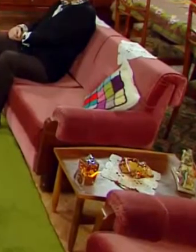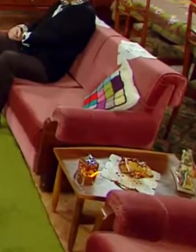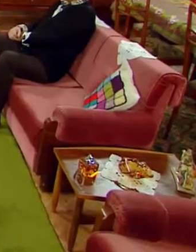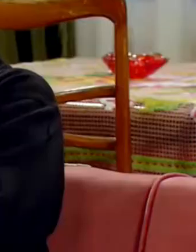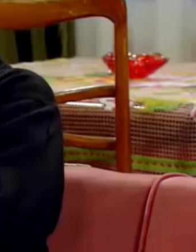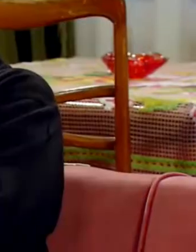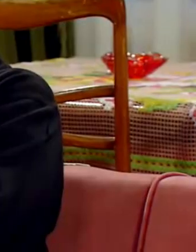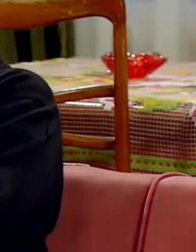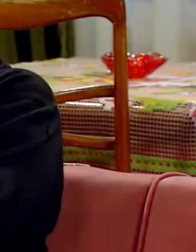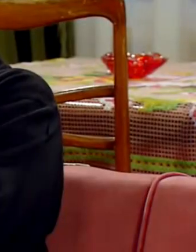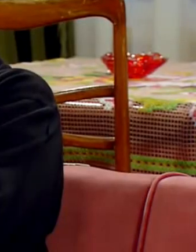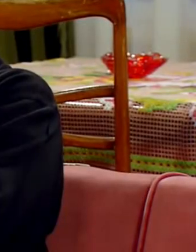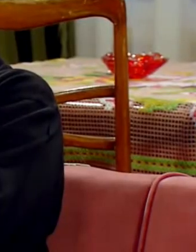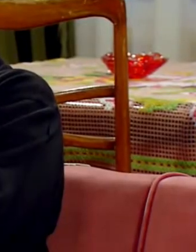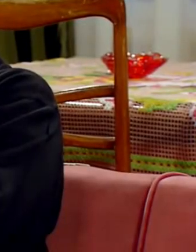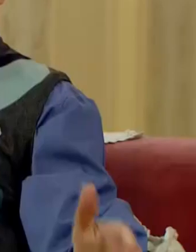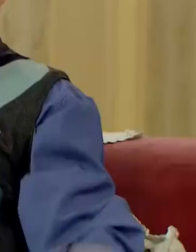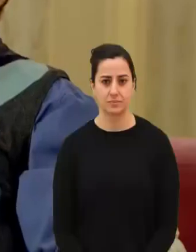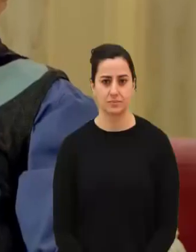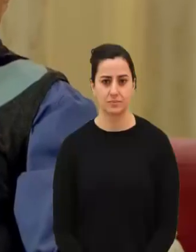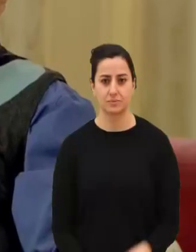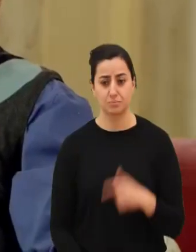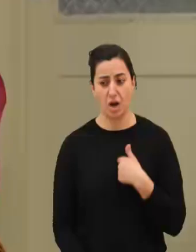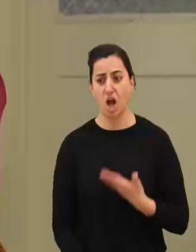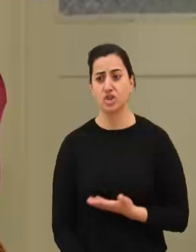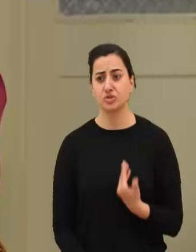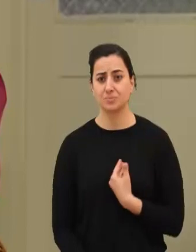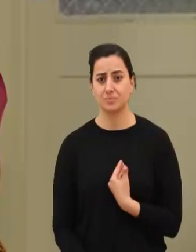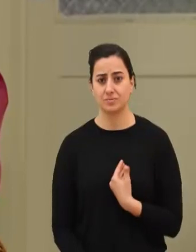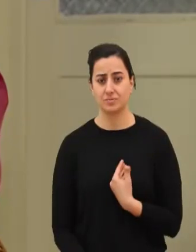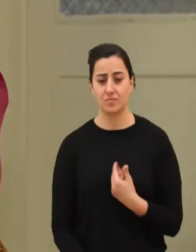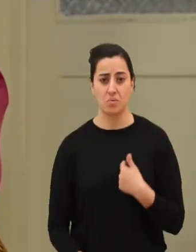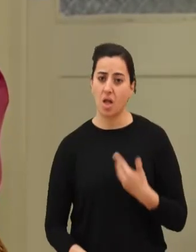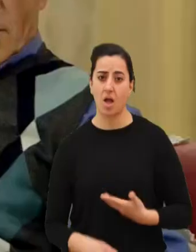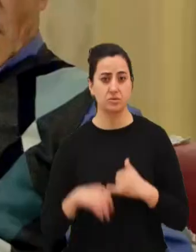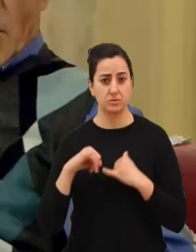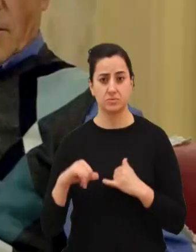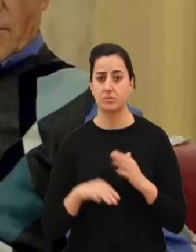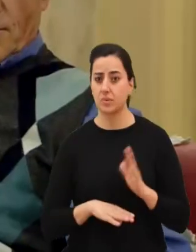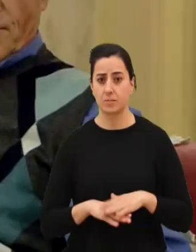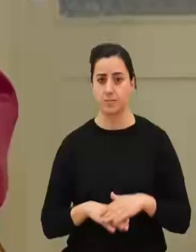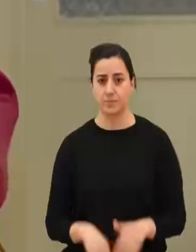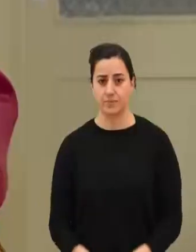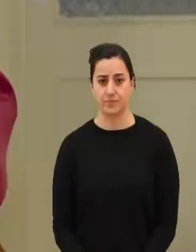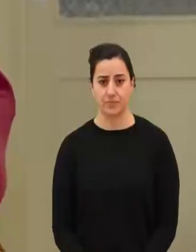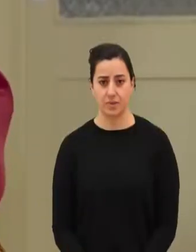Ahmet halinden memnun, gülümsüyor. Ben acıktım. Vallahi ben de acıktım. Ne yapalım?